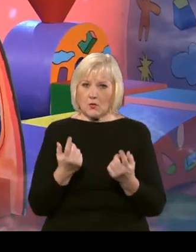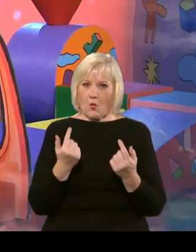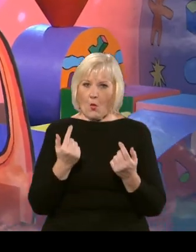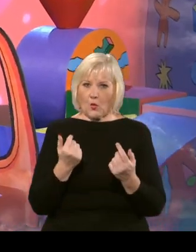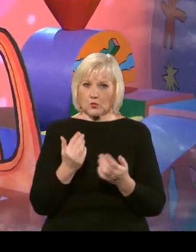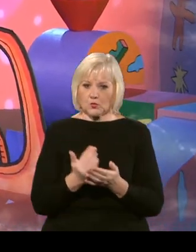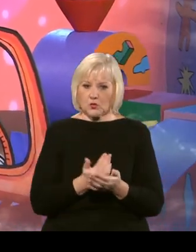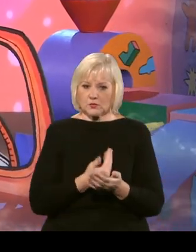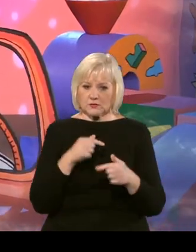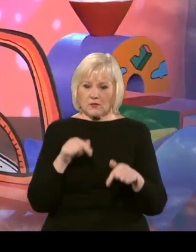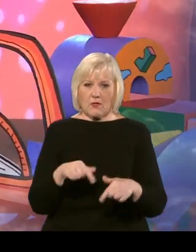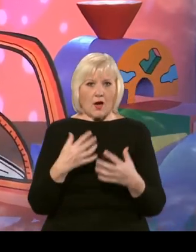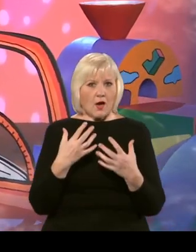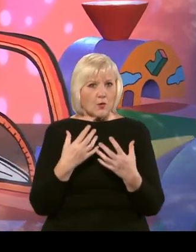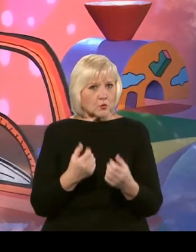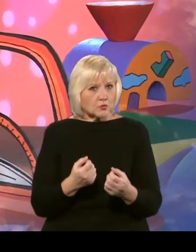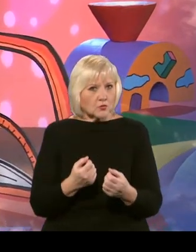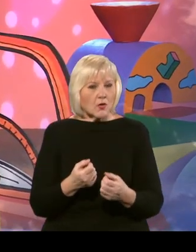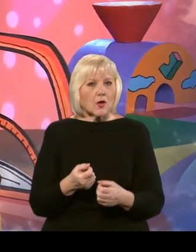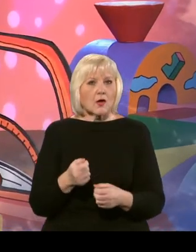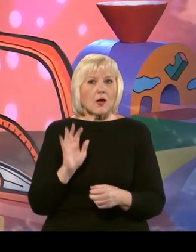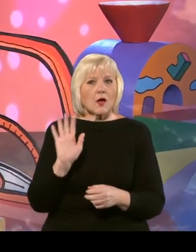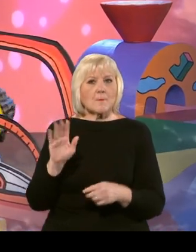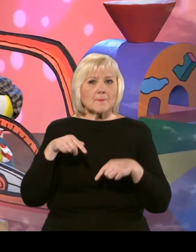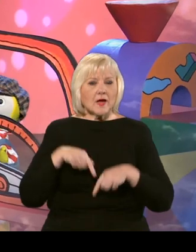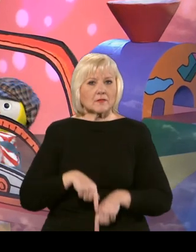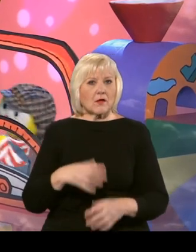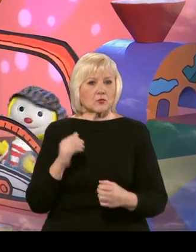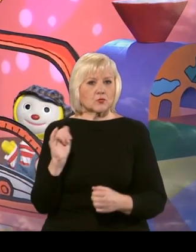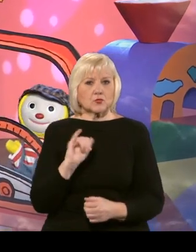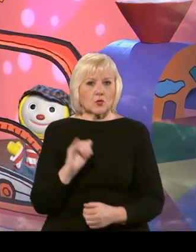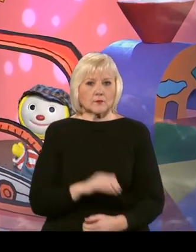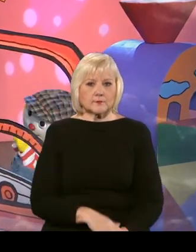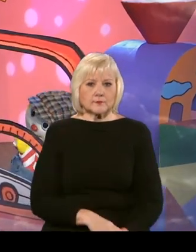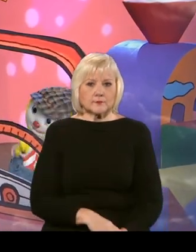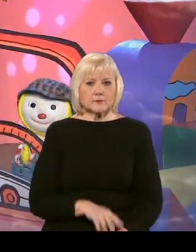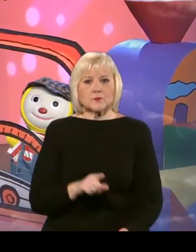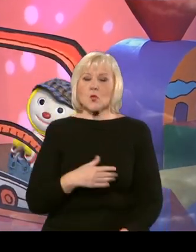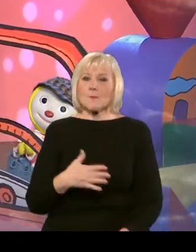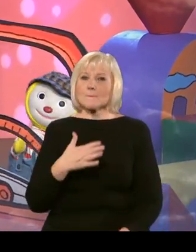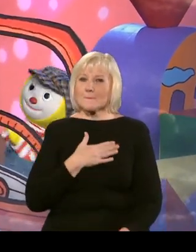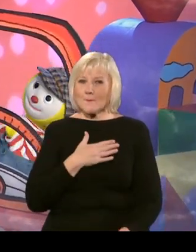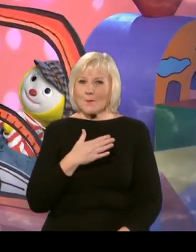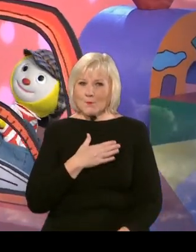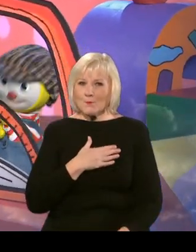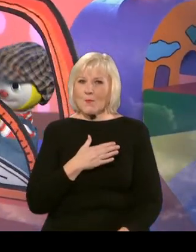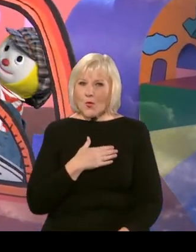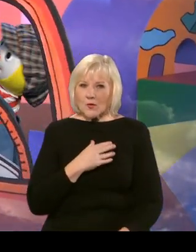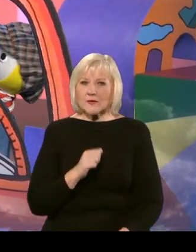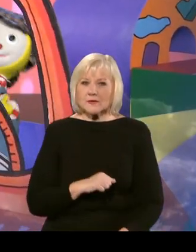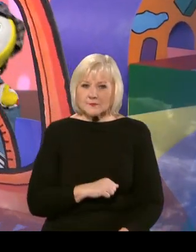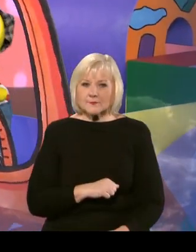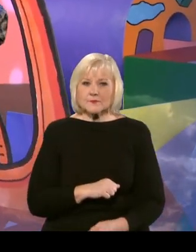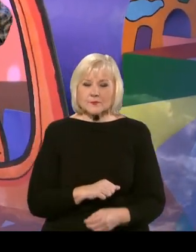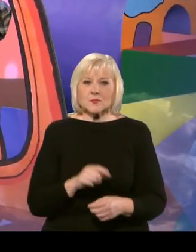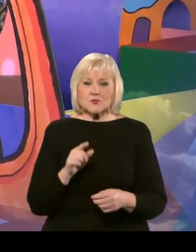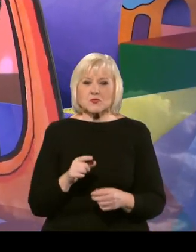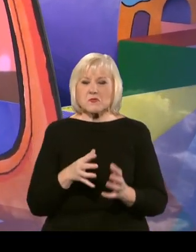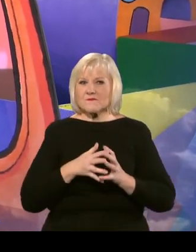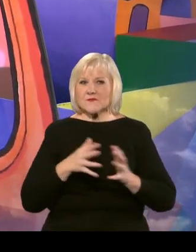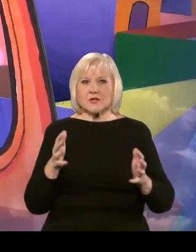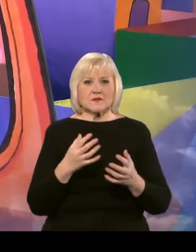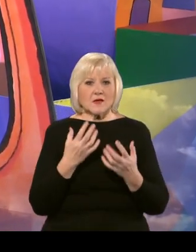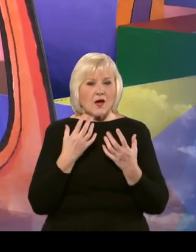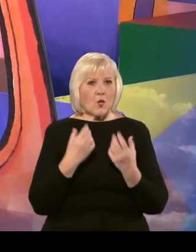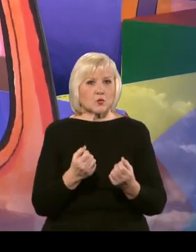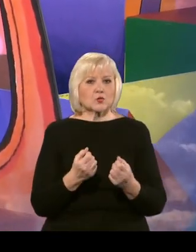asi vzalo? A čí pak asi je? Přeci moje. Je to totiž obří auták